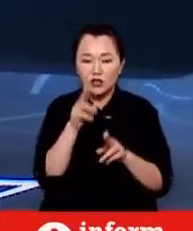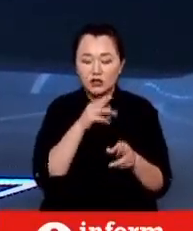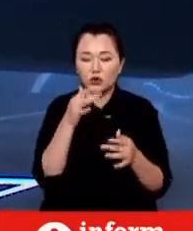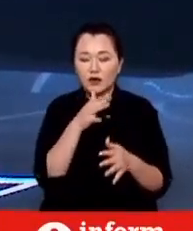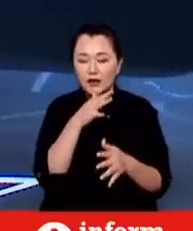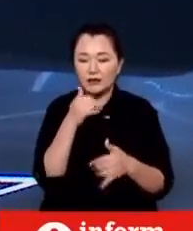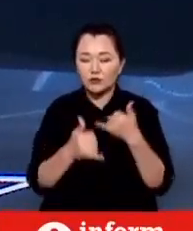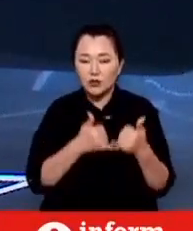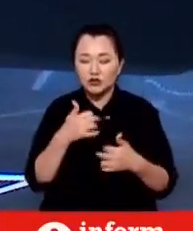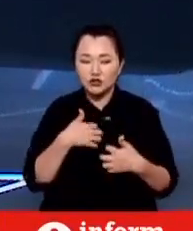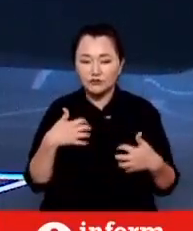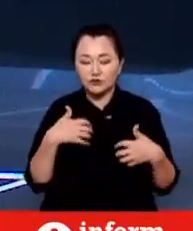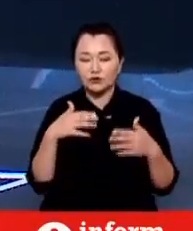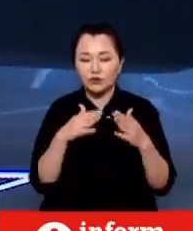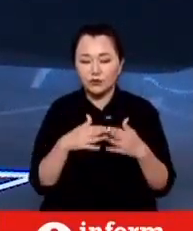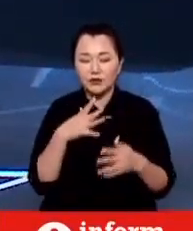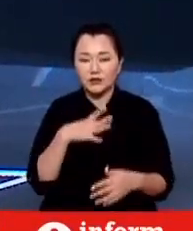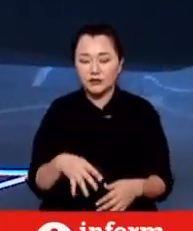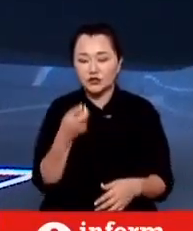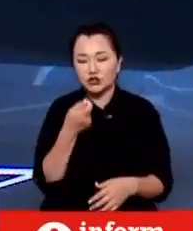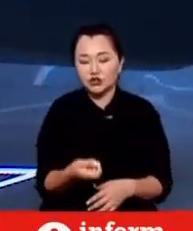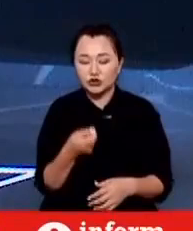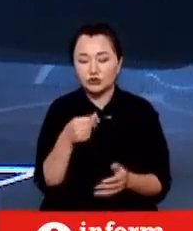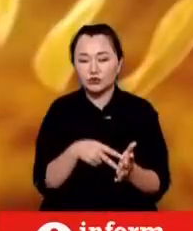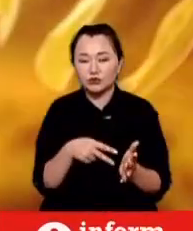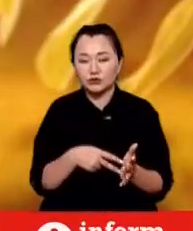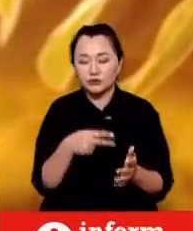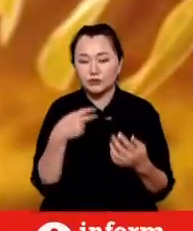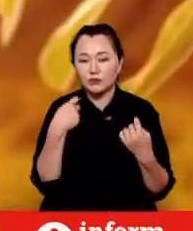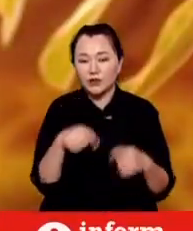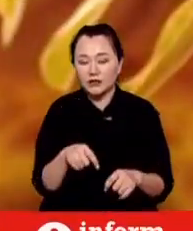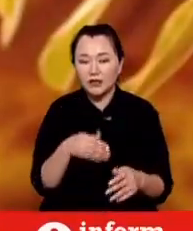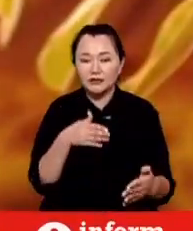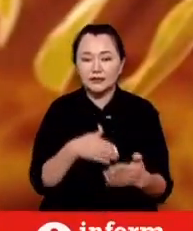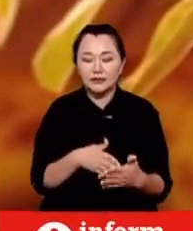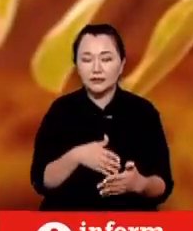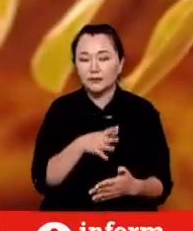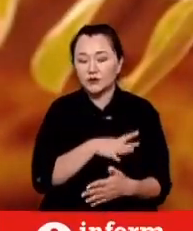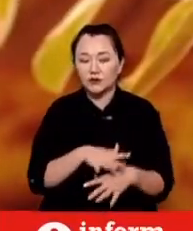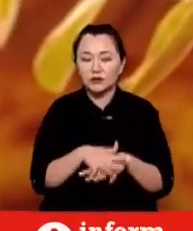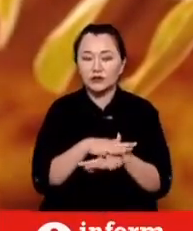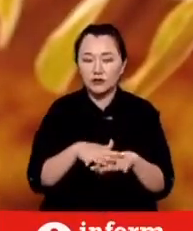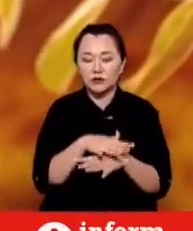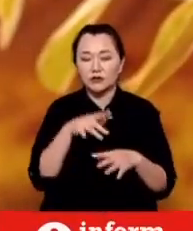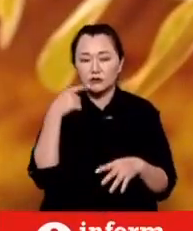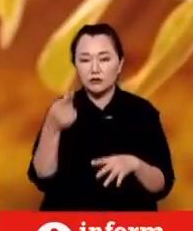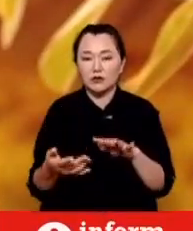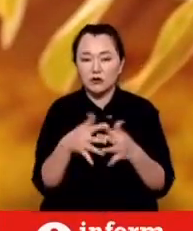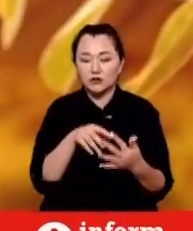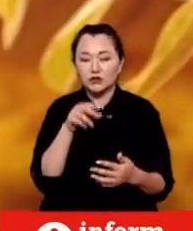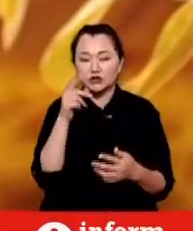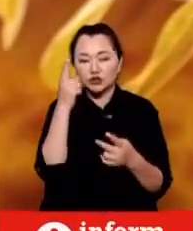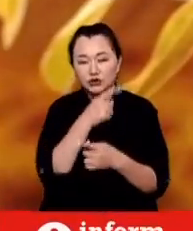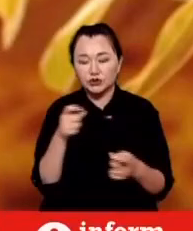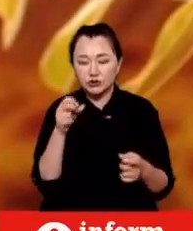асырап баққан төрт түлігін амал жоқ арзан бағада сатуда. Тығырыққа тірелген ағайын елді мекенде төтенше жағдай